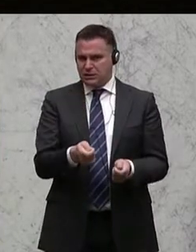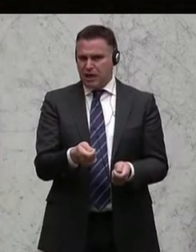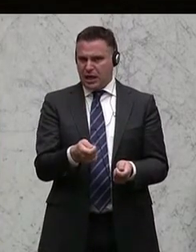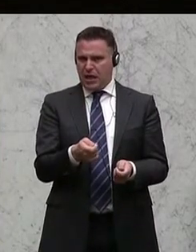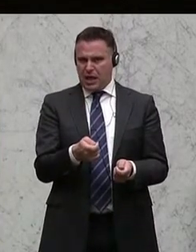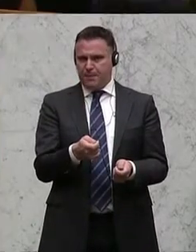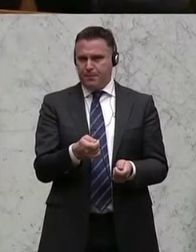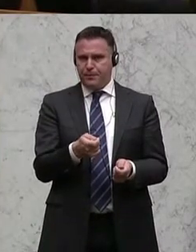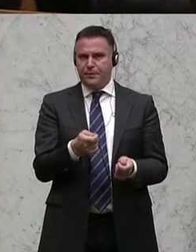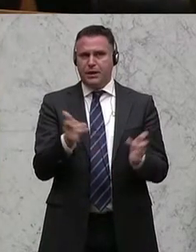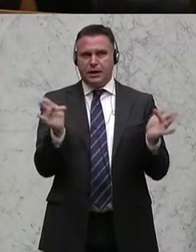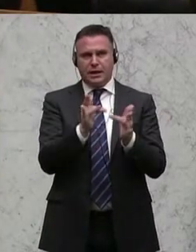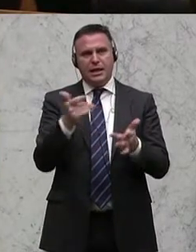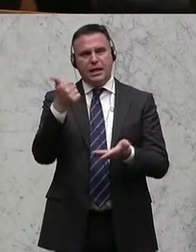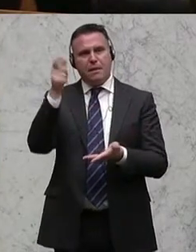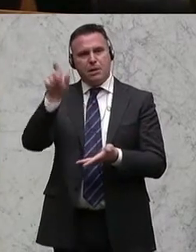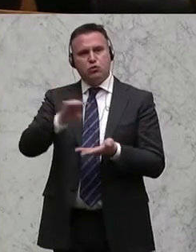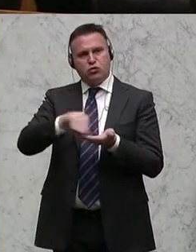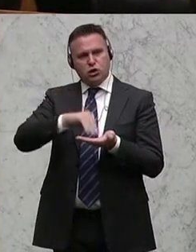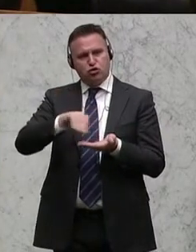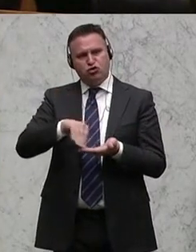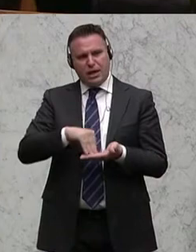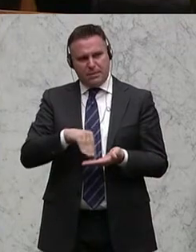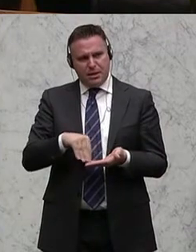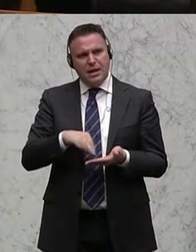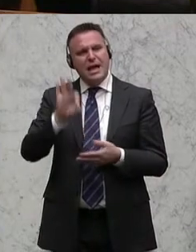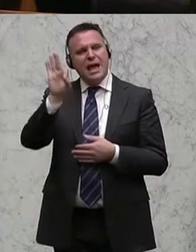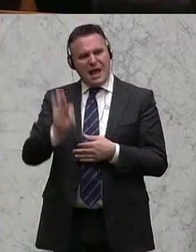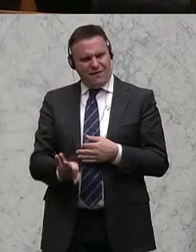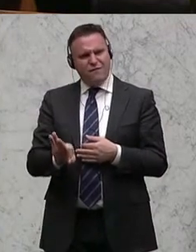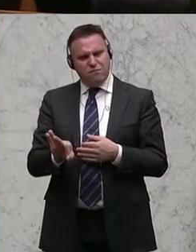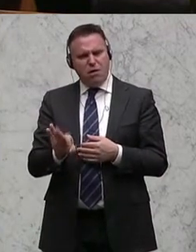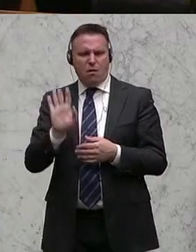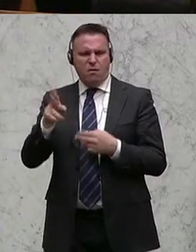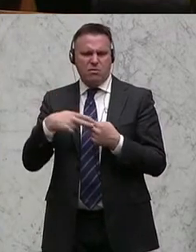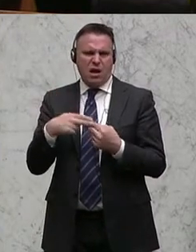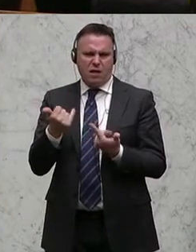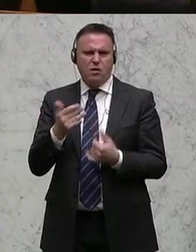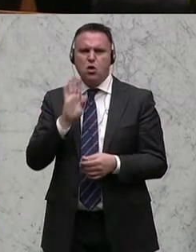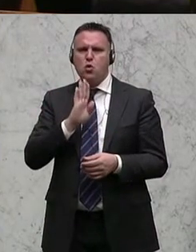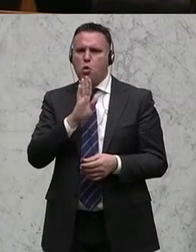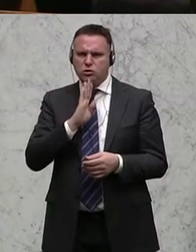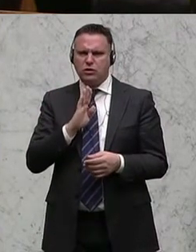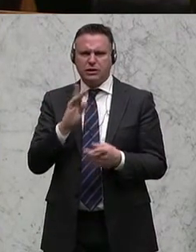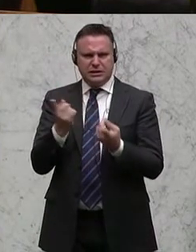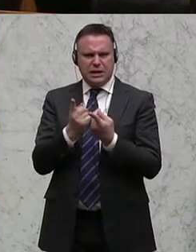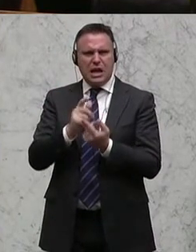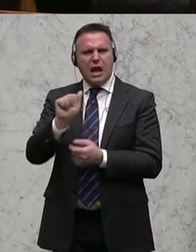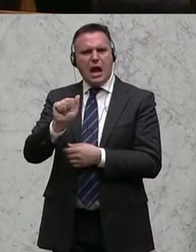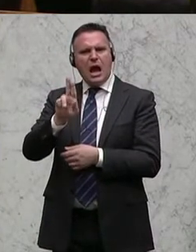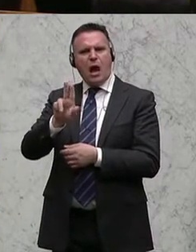den Autor eines, man kann sagen, FPÖ-nahen, jedenfalls konservativen Magazins, der